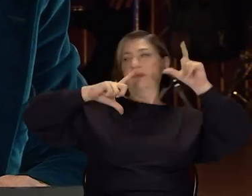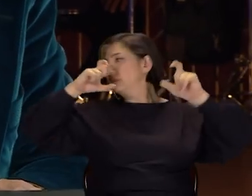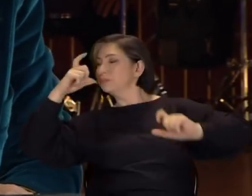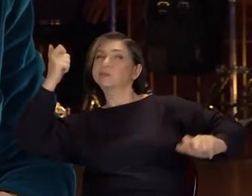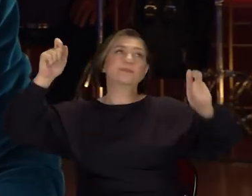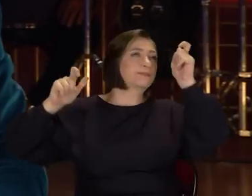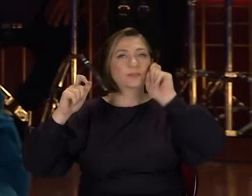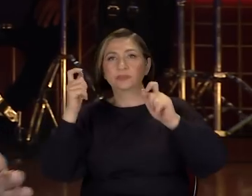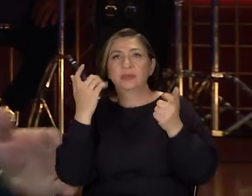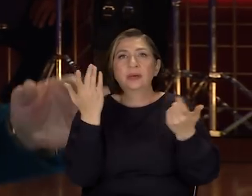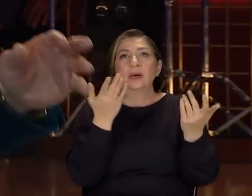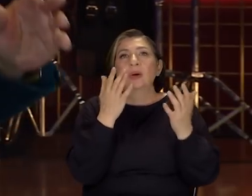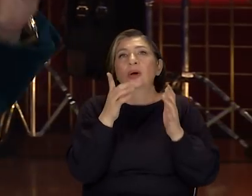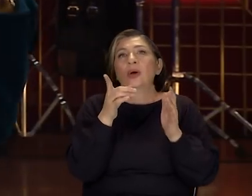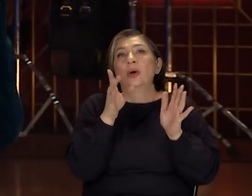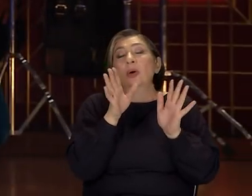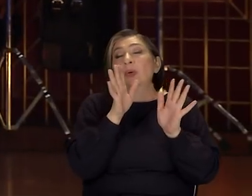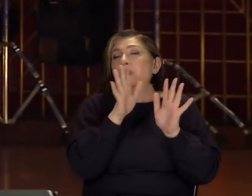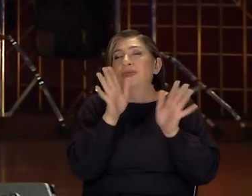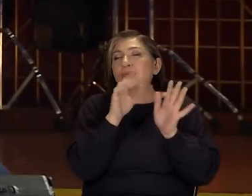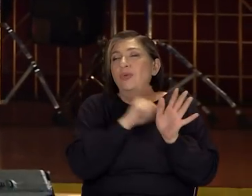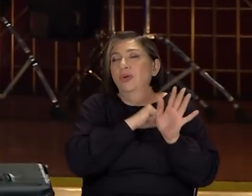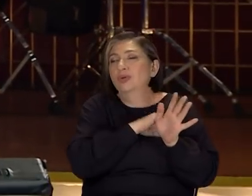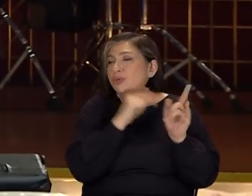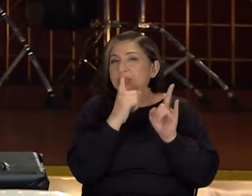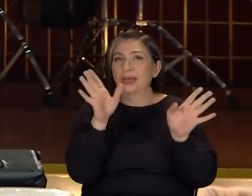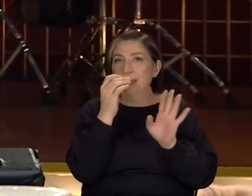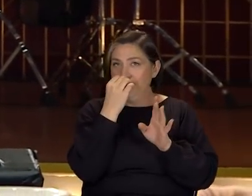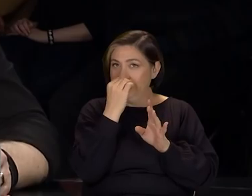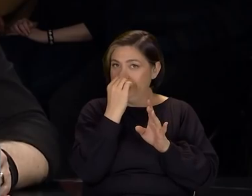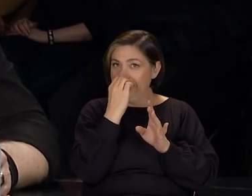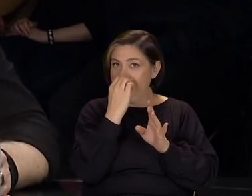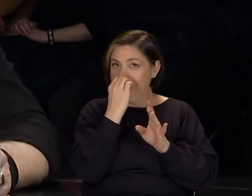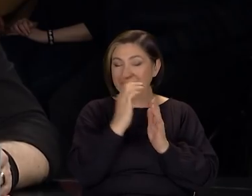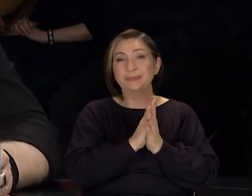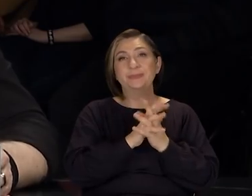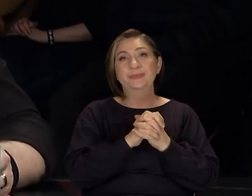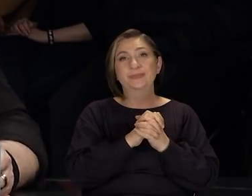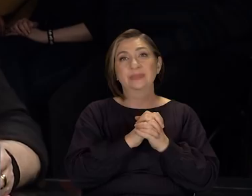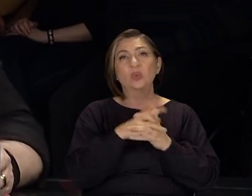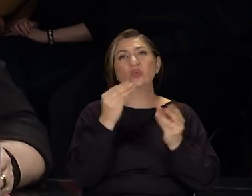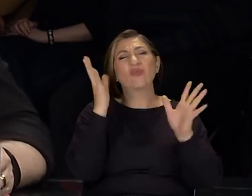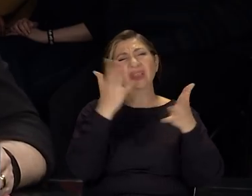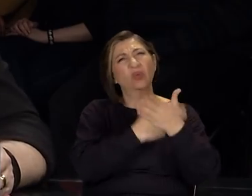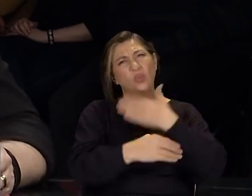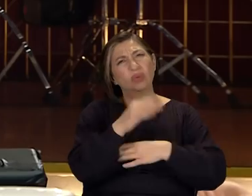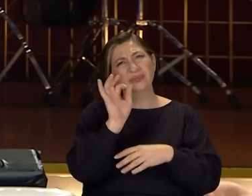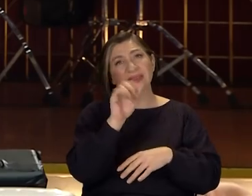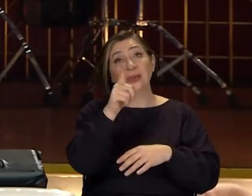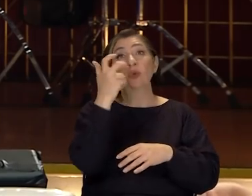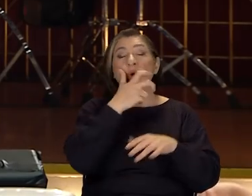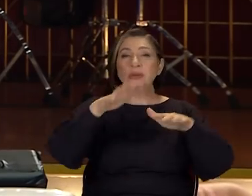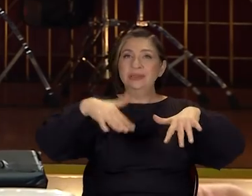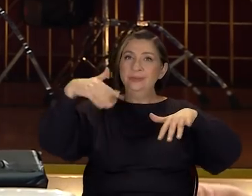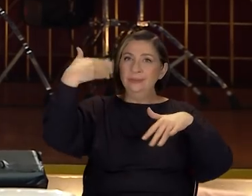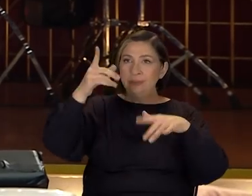Evet. Makine gibi. Bu tabii, abi tabii. korkunç bir şey. Yo, o yani, daha çok yoruyor galiba. Mesela aslında. Senin konserden